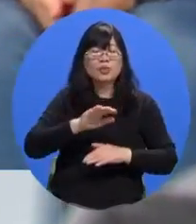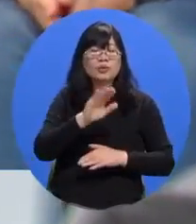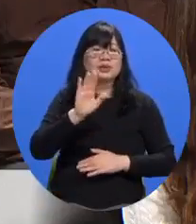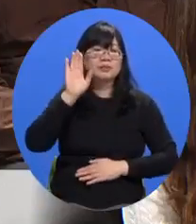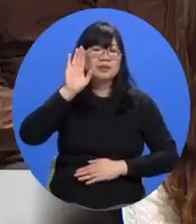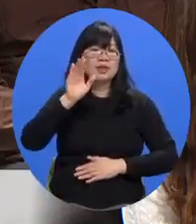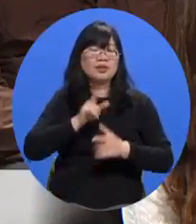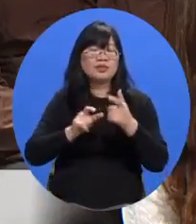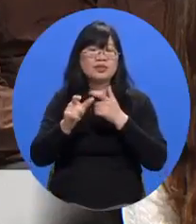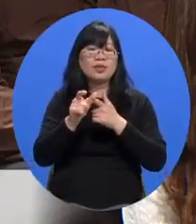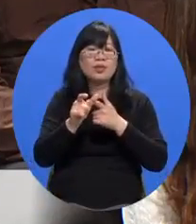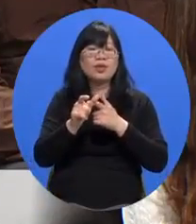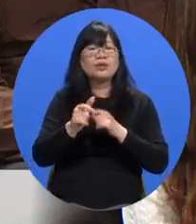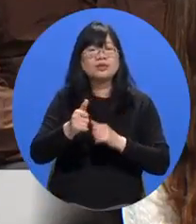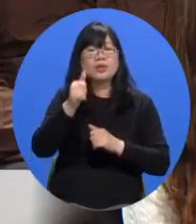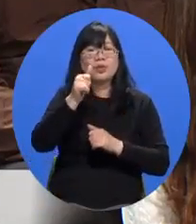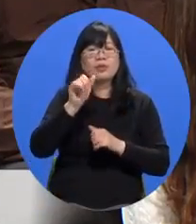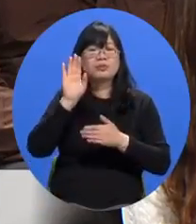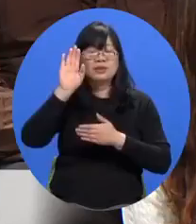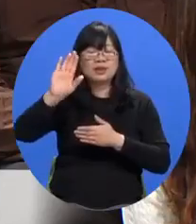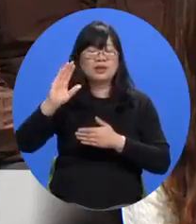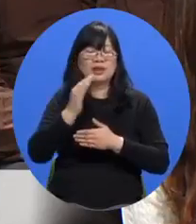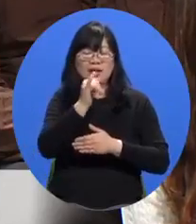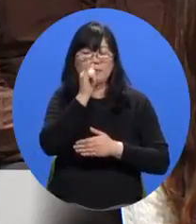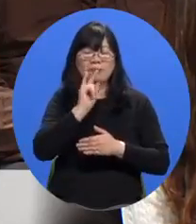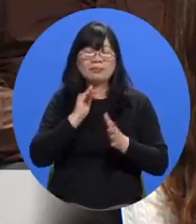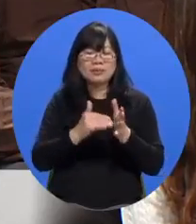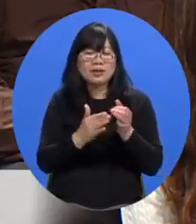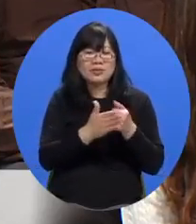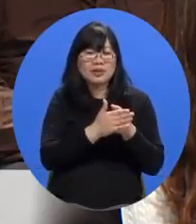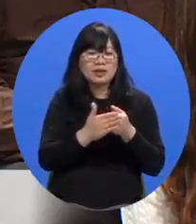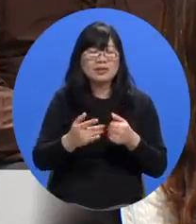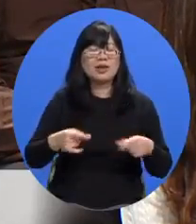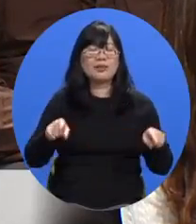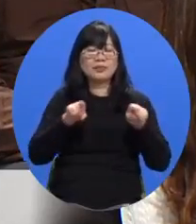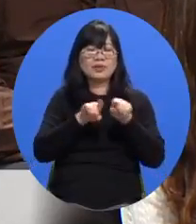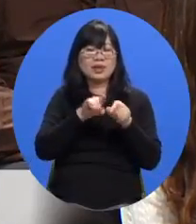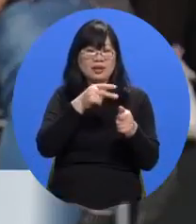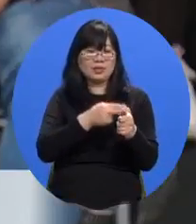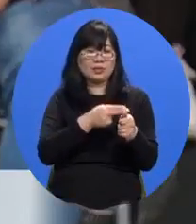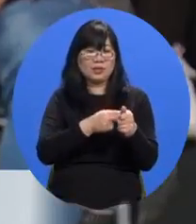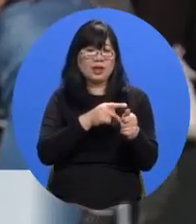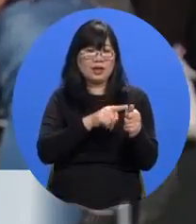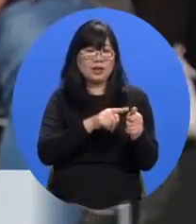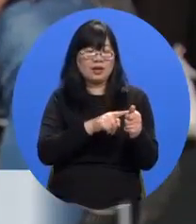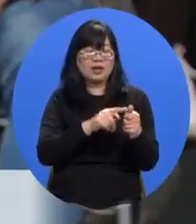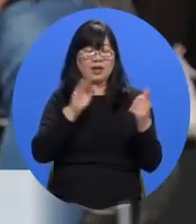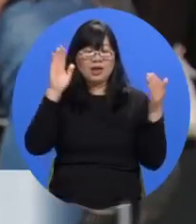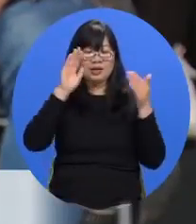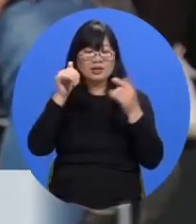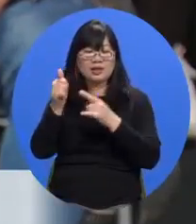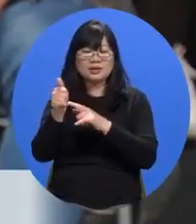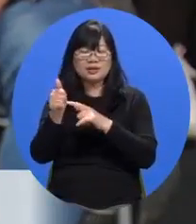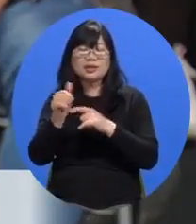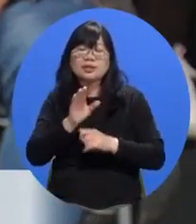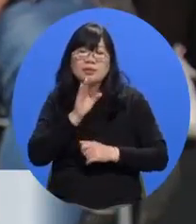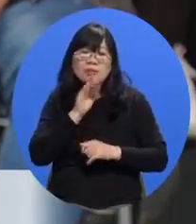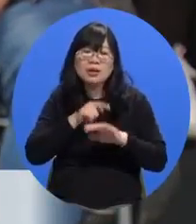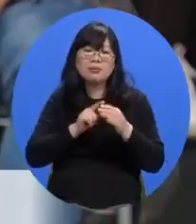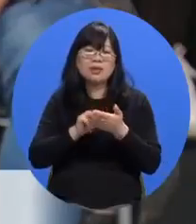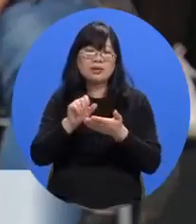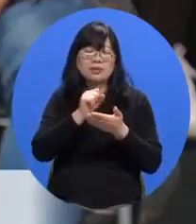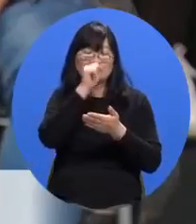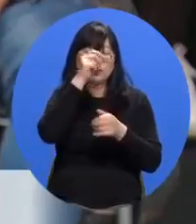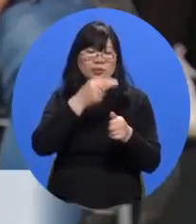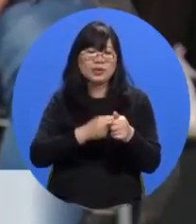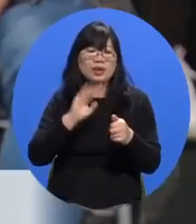미래는 또 더 나은 미래가 되지 않을까라는 네. 생각을 갖고 있어서 좀 같이 교사들은 학생들을 정말로 마음으로 좋은